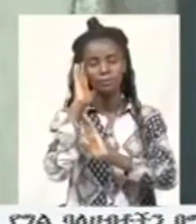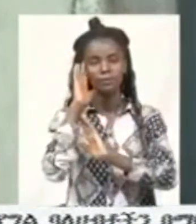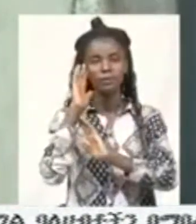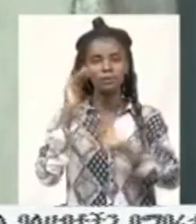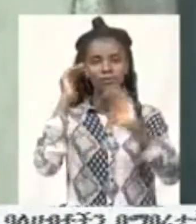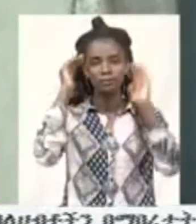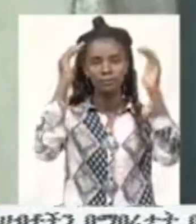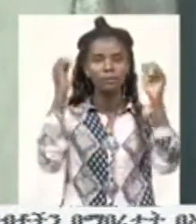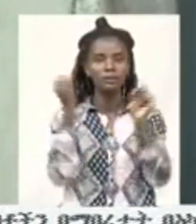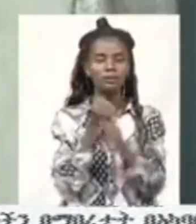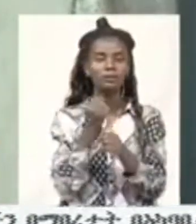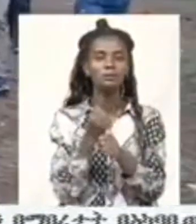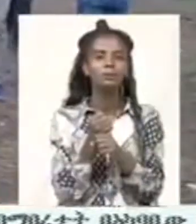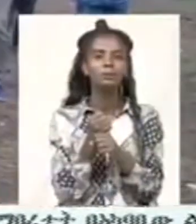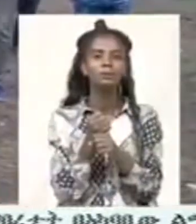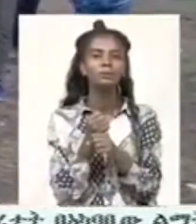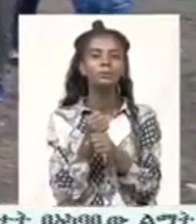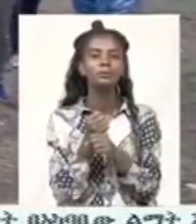ተገጥሞ